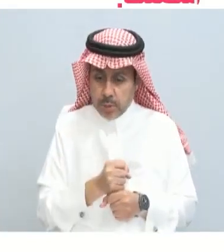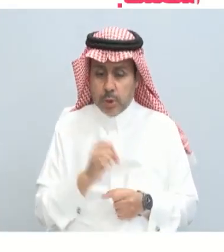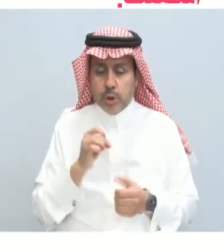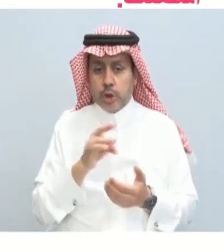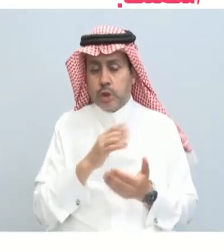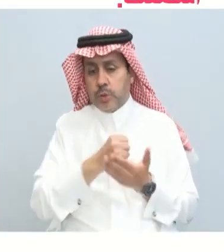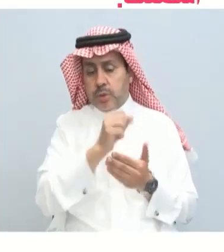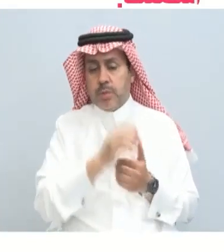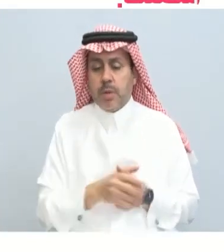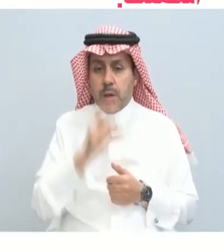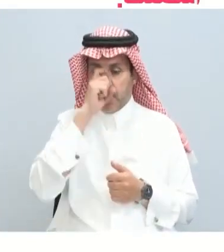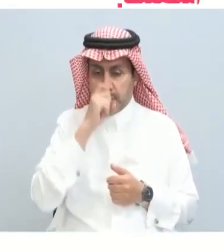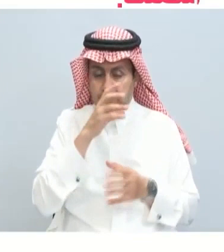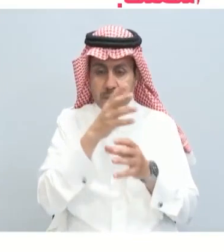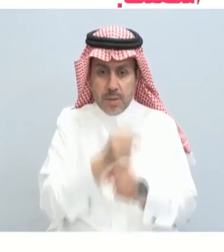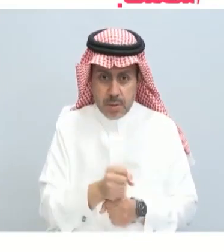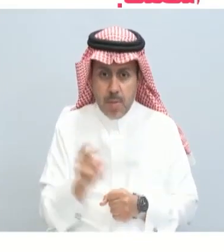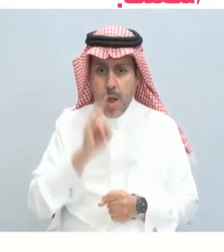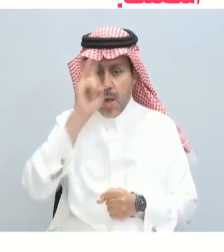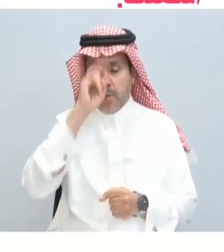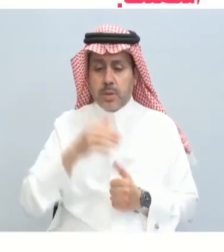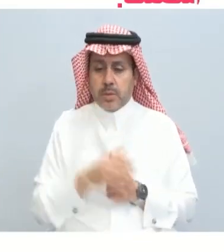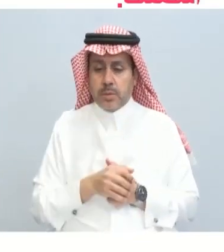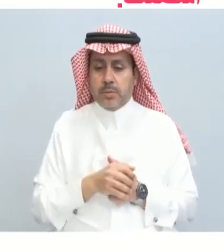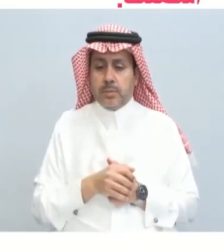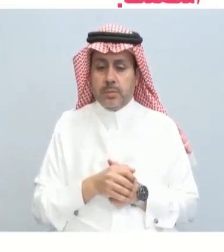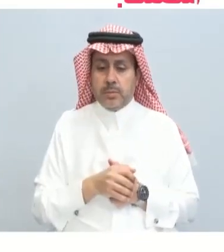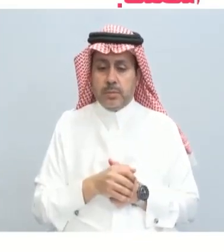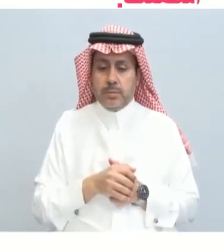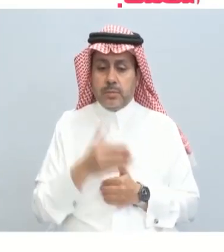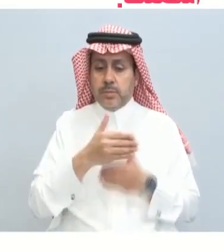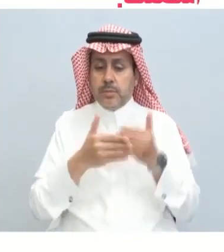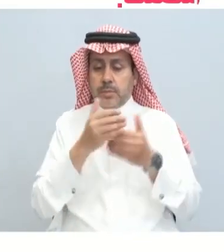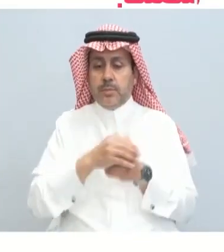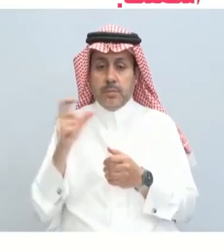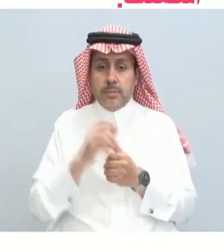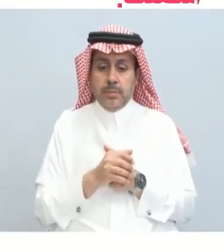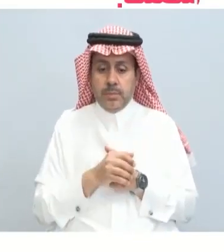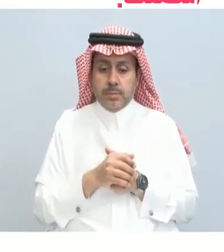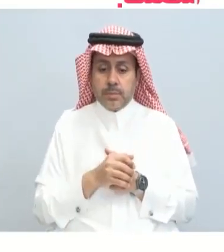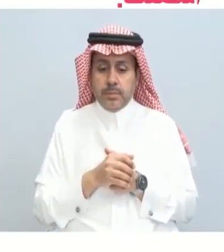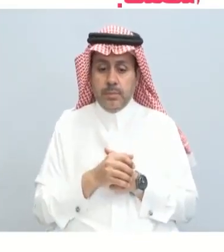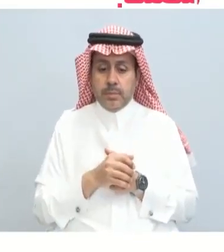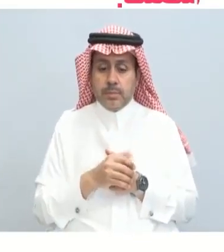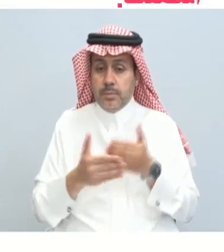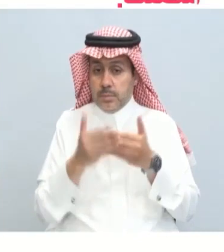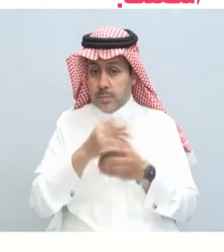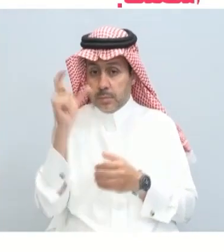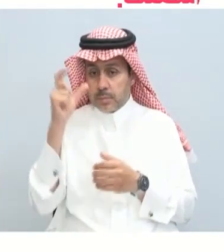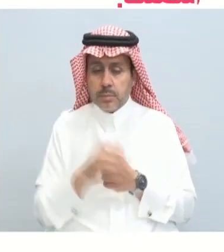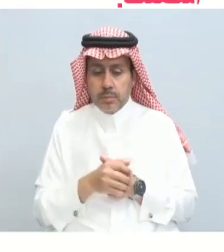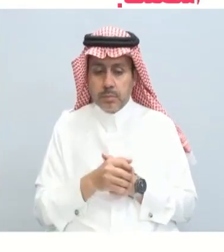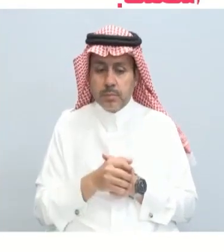واتى بشيء من لوازيه يستمسك وهي استمسك وهنا بني الاسلام على خمس موضع الاستعاره بني الاسلام